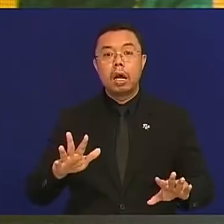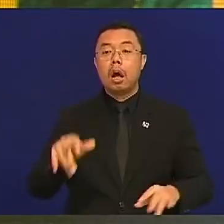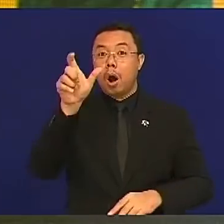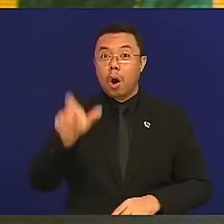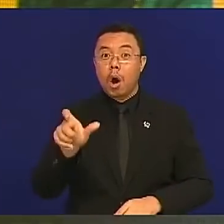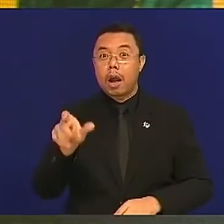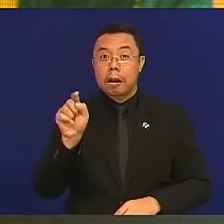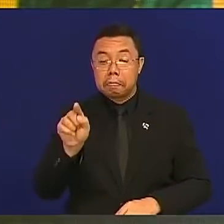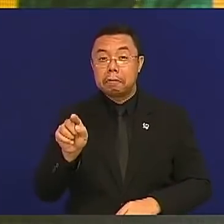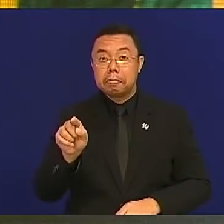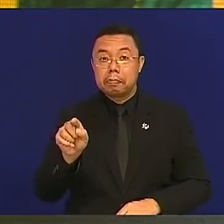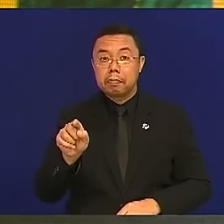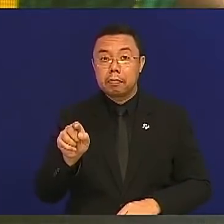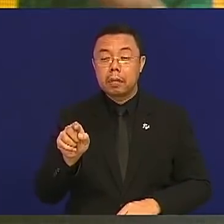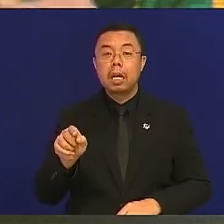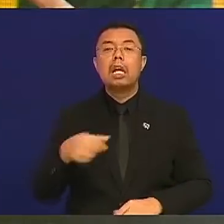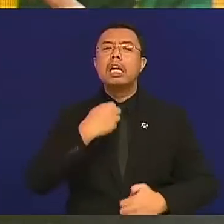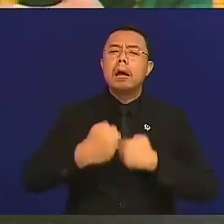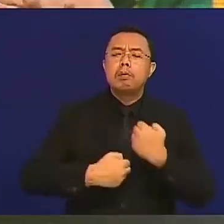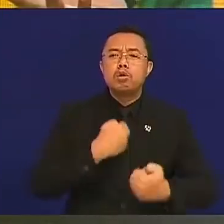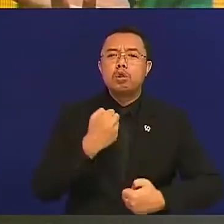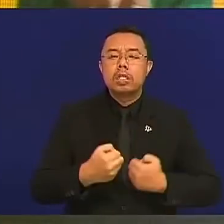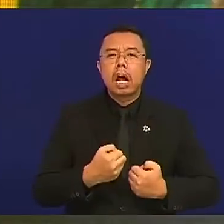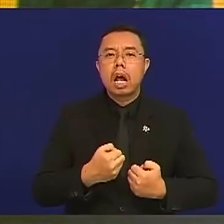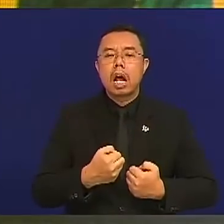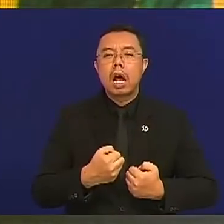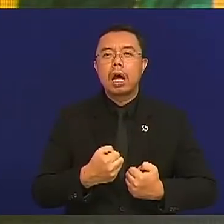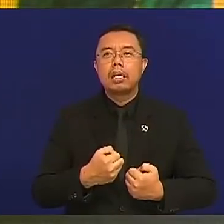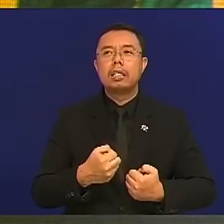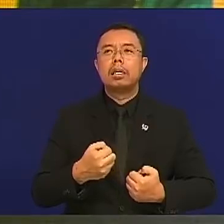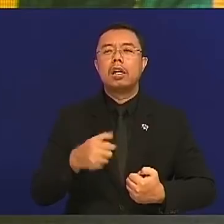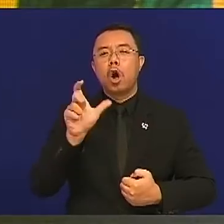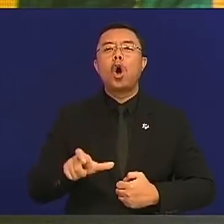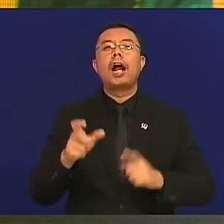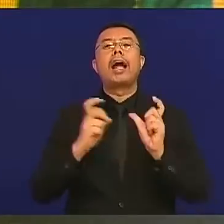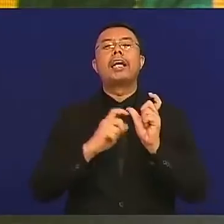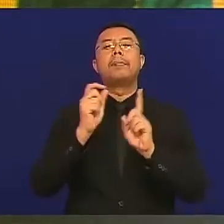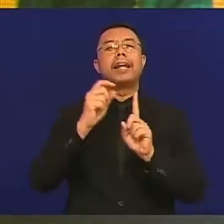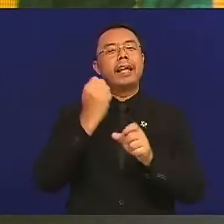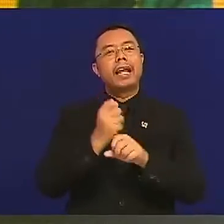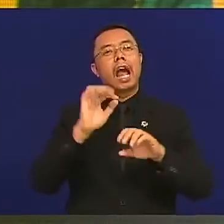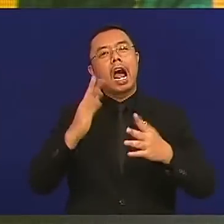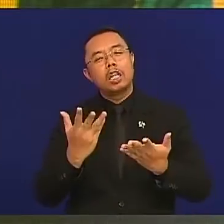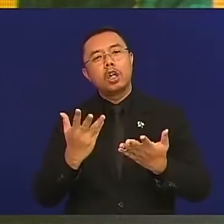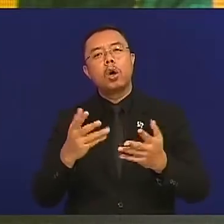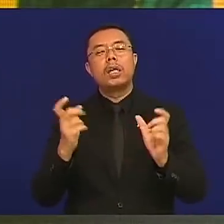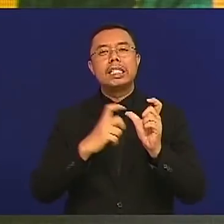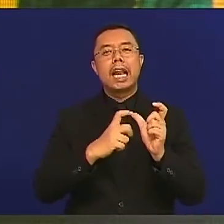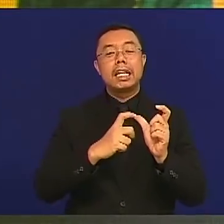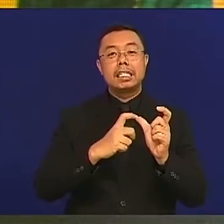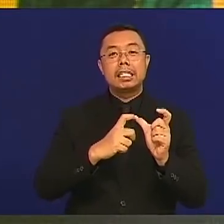Orang ya, dia berusaha, maksud gini, maksud saya sales promotion girl atau